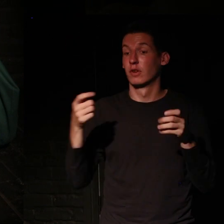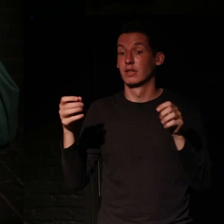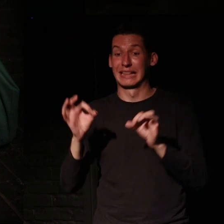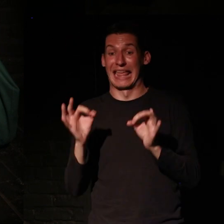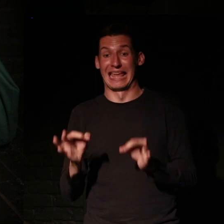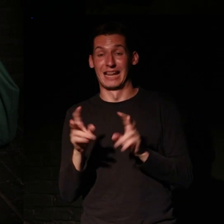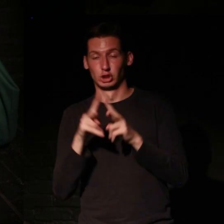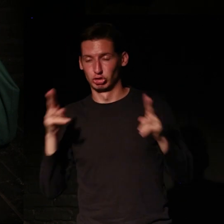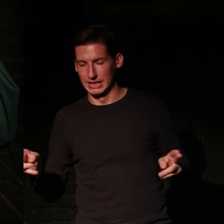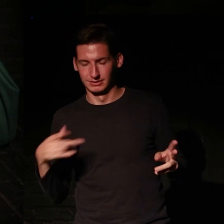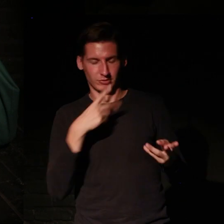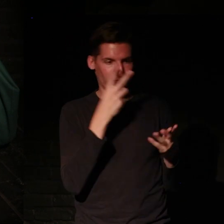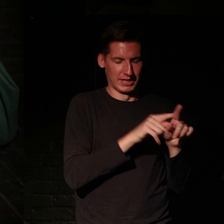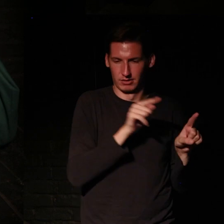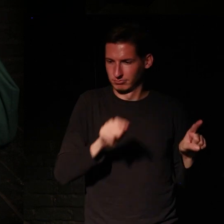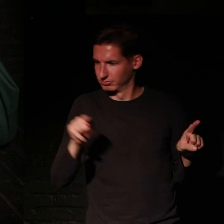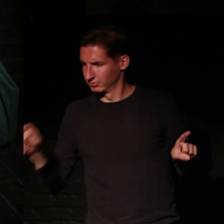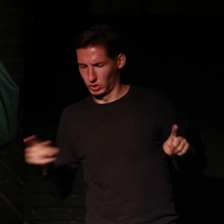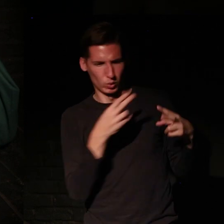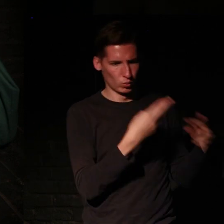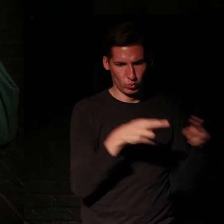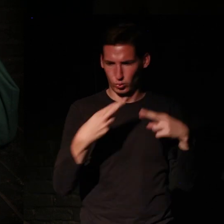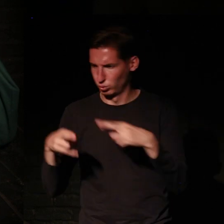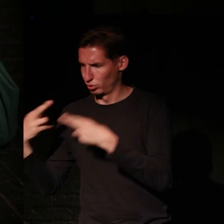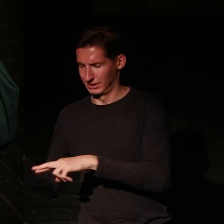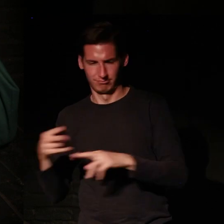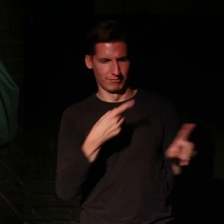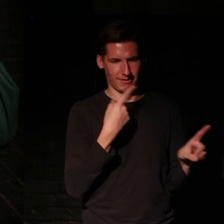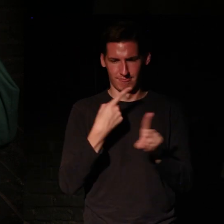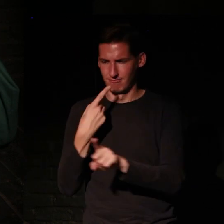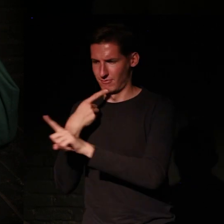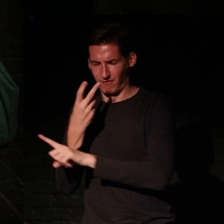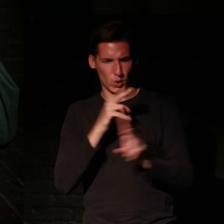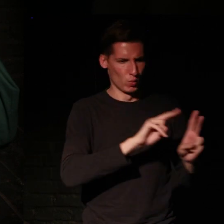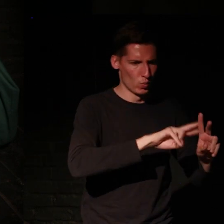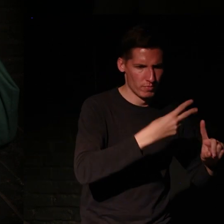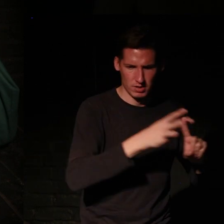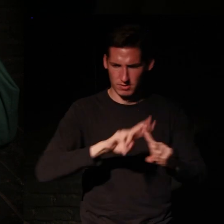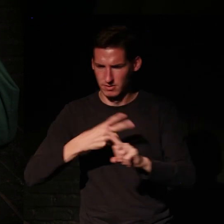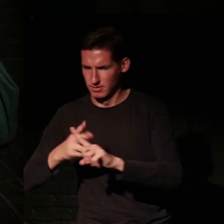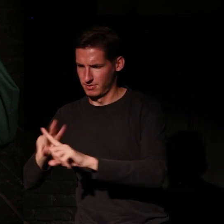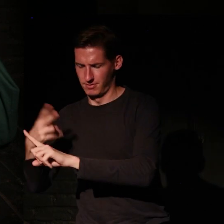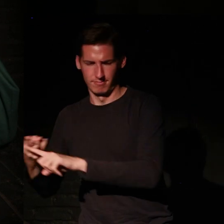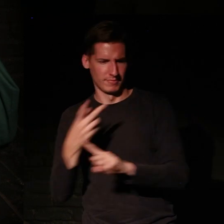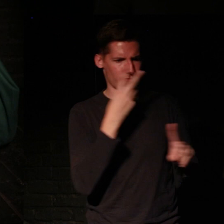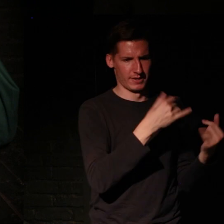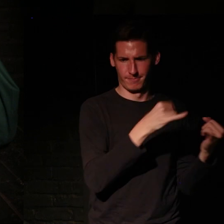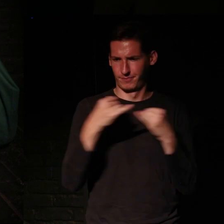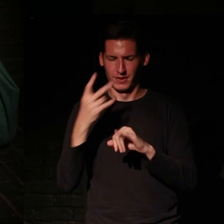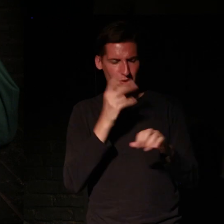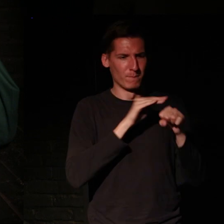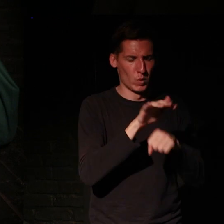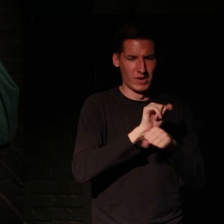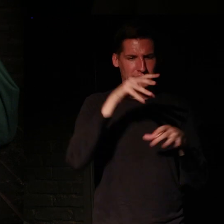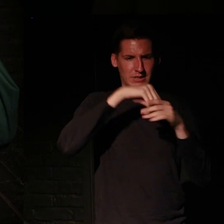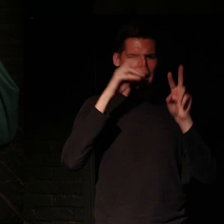to już widać tutaj różnice właśnie w tłumaczeniu, które zasadzają się na